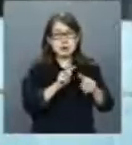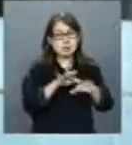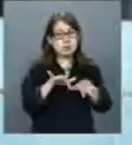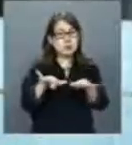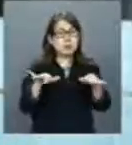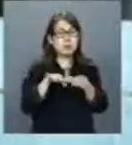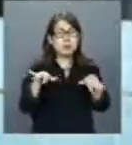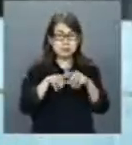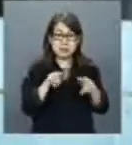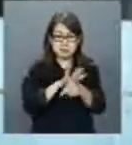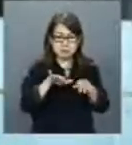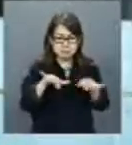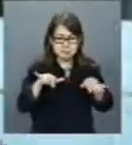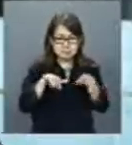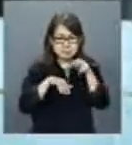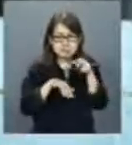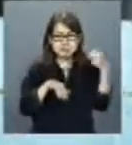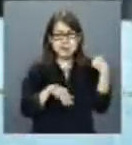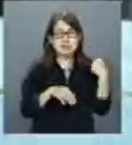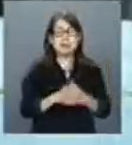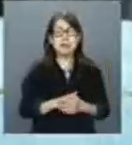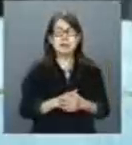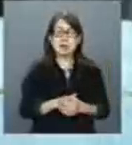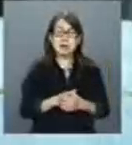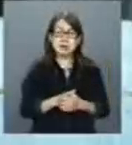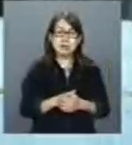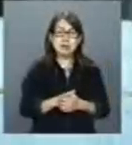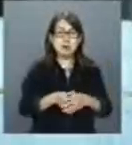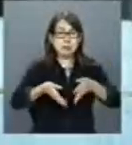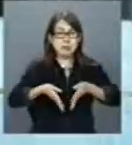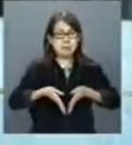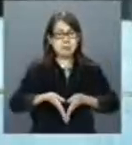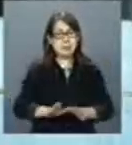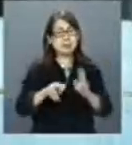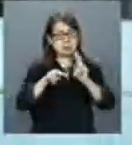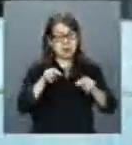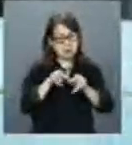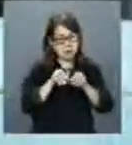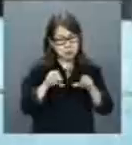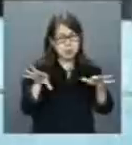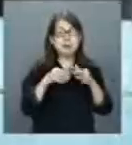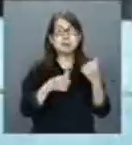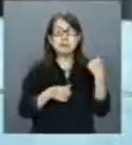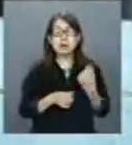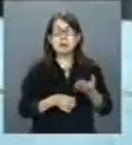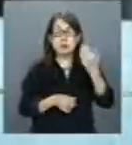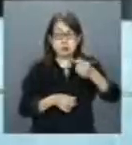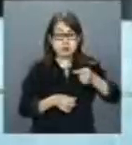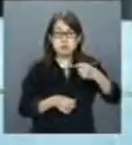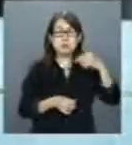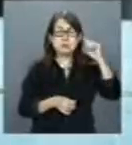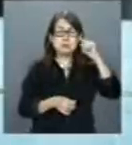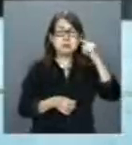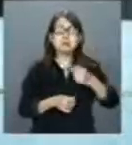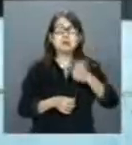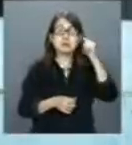ห็นบ้างเป็นระยะระยะมาผสมพันธุ์มาวางไข่ทีนี้เดิมเราไม่รู้ว่าคิดว่าเข